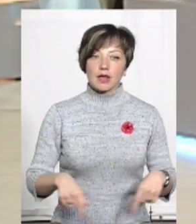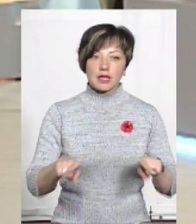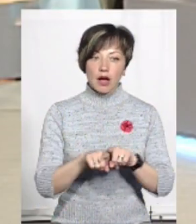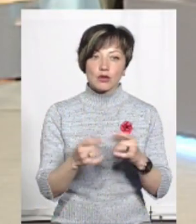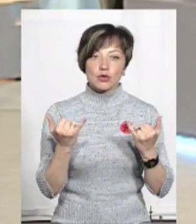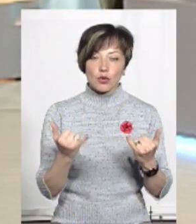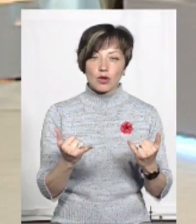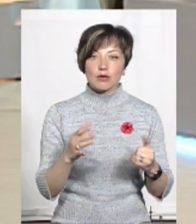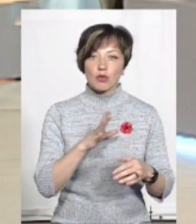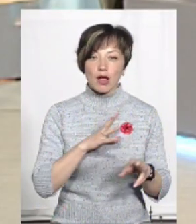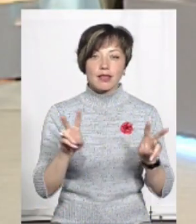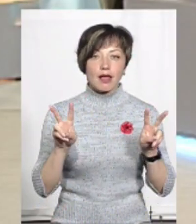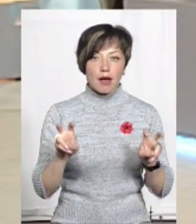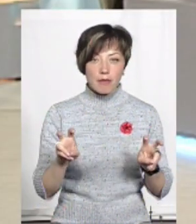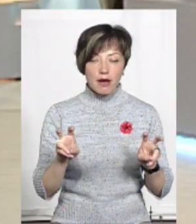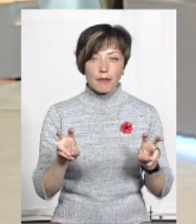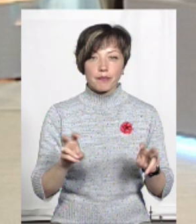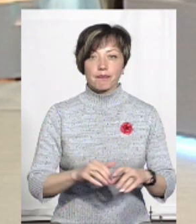Така сьогодні в нас була тема.